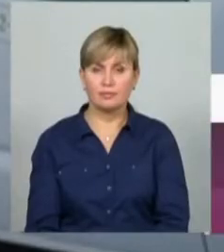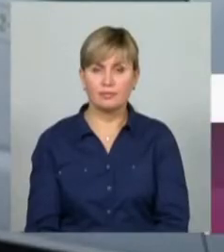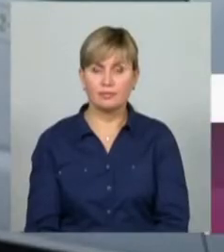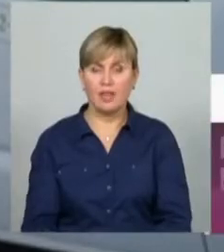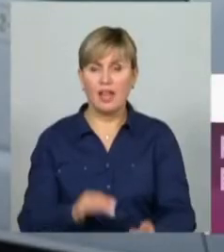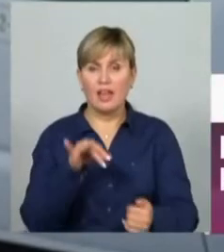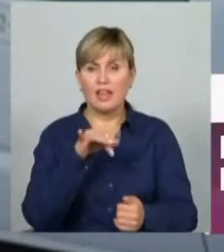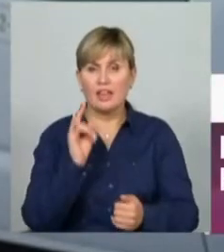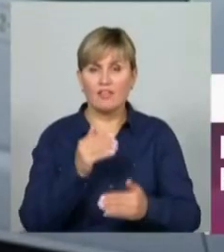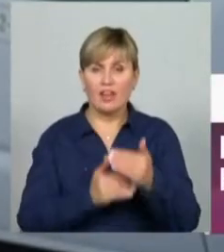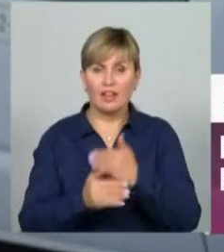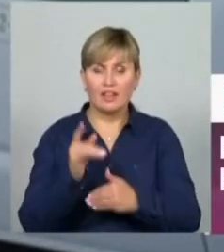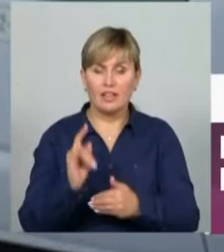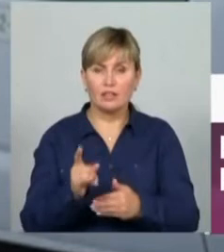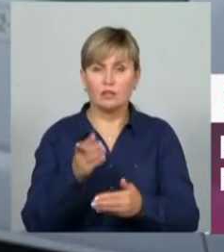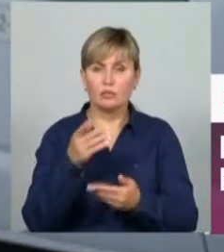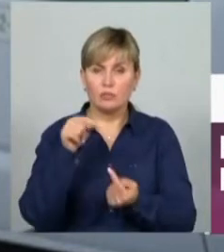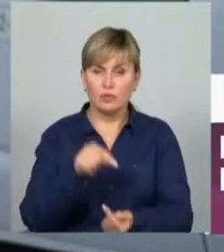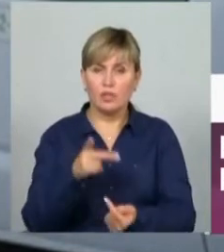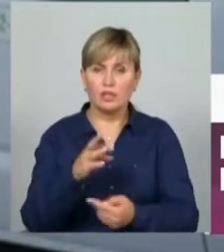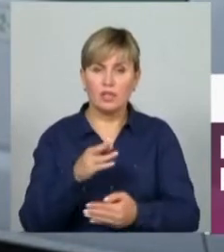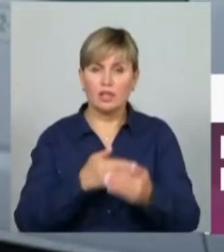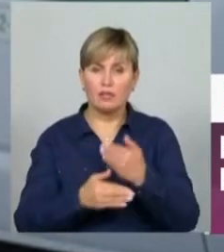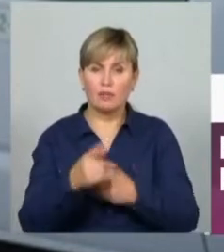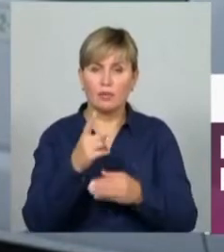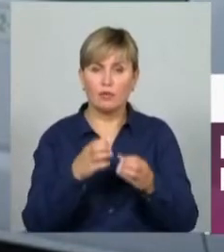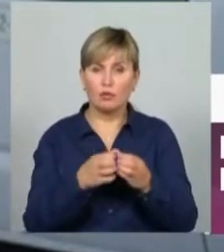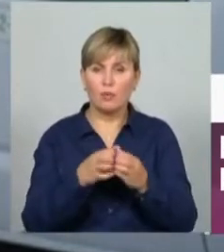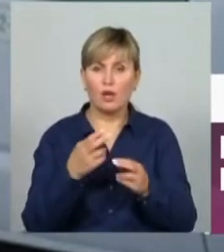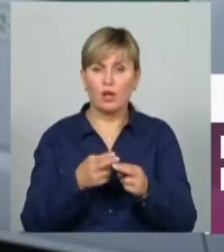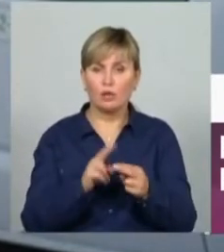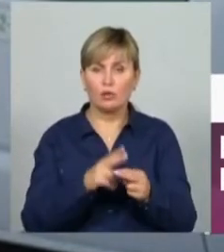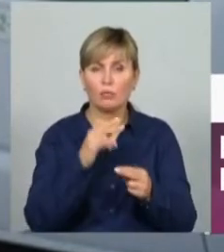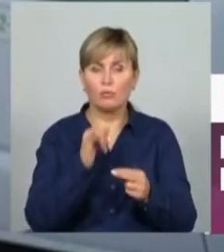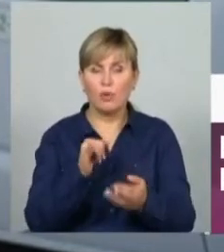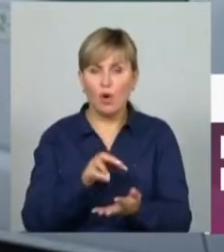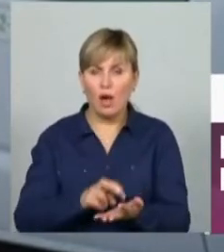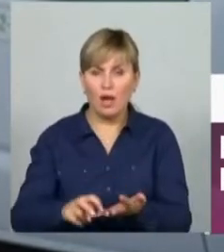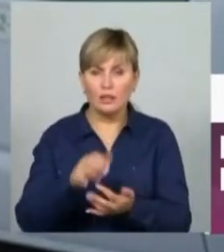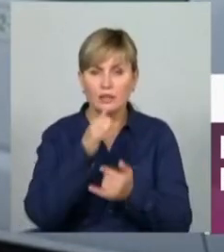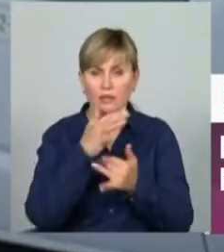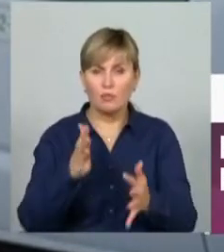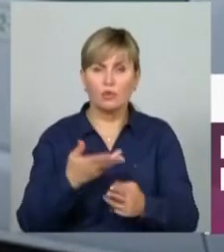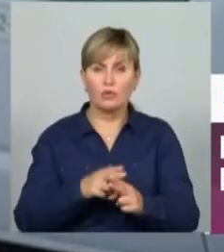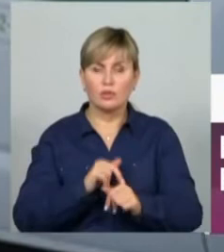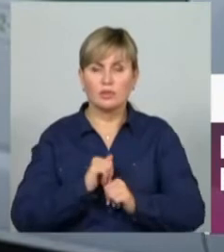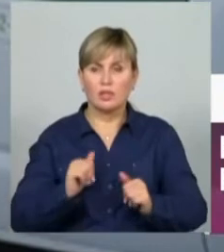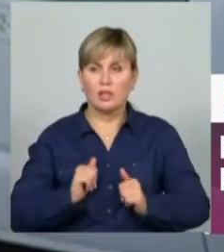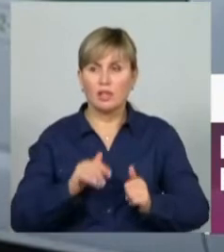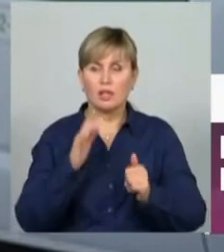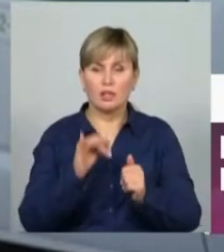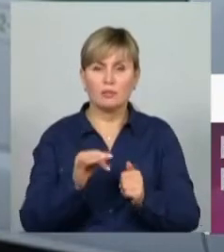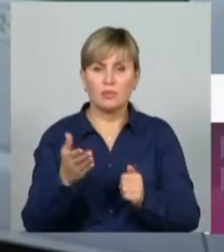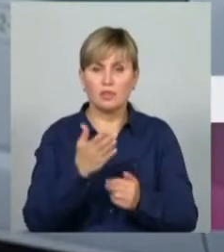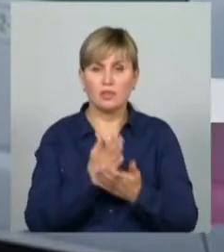Инватакси предусмотрено вообще для лиц с инвалидностью первой группы, которые плохо передвигаются, которые самостоятельно не могут. Вот